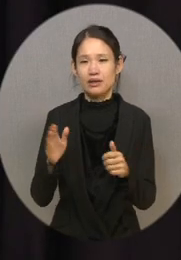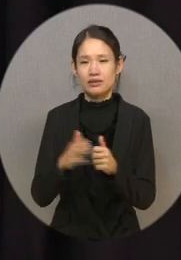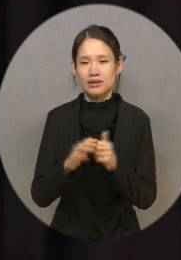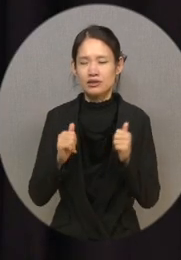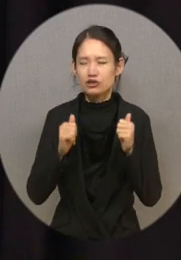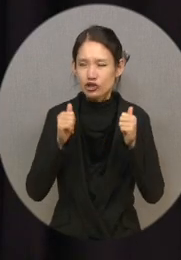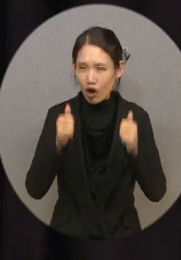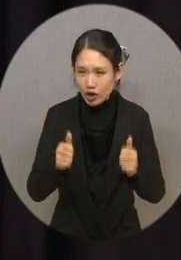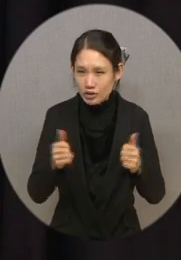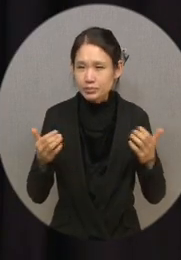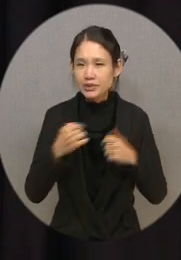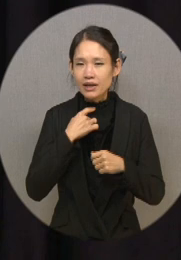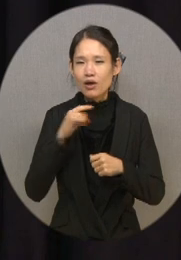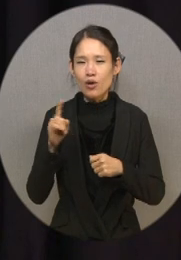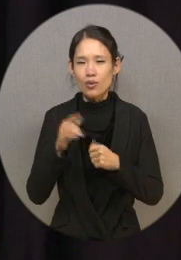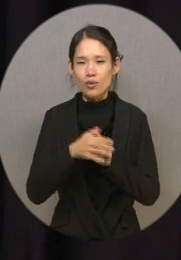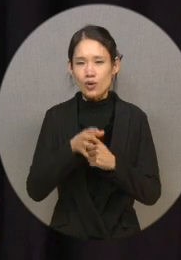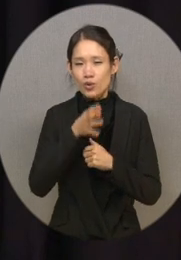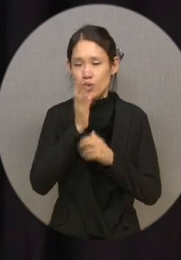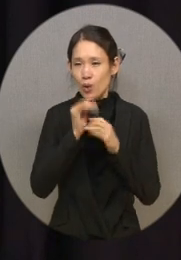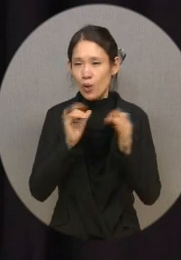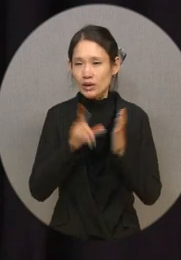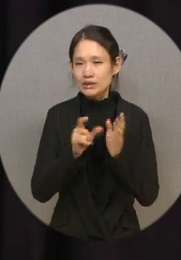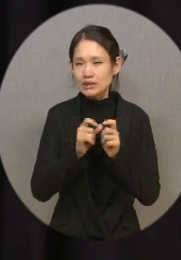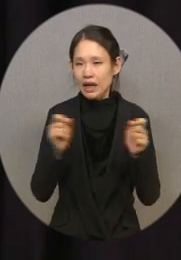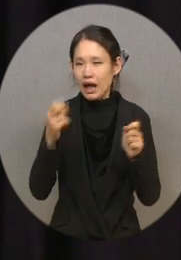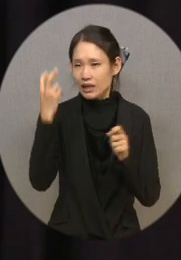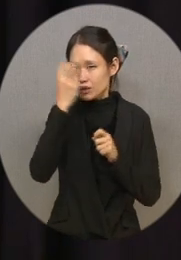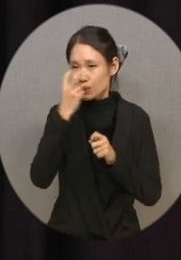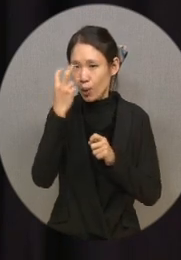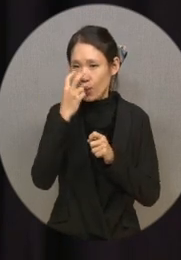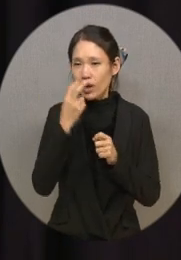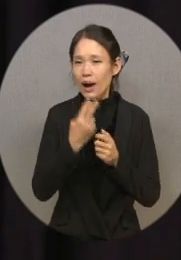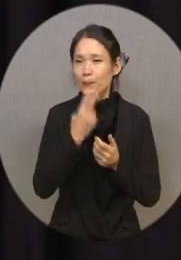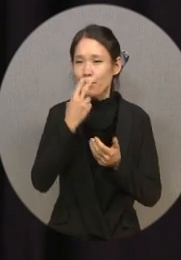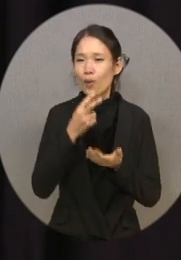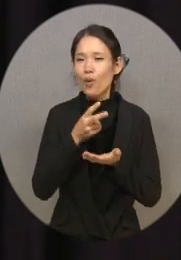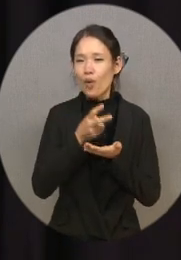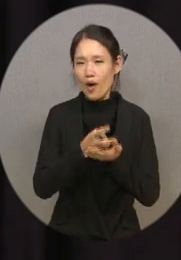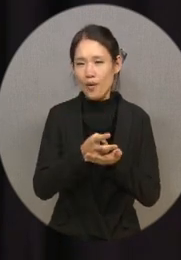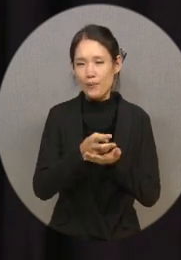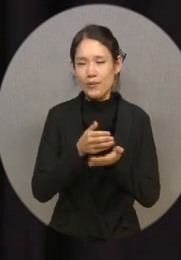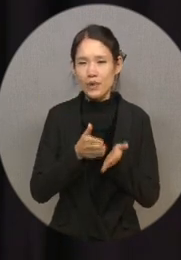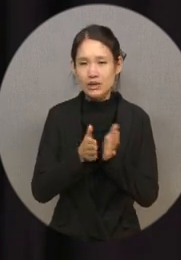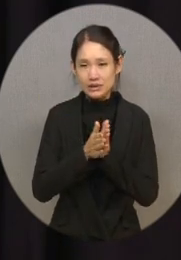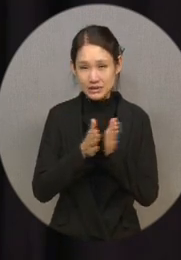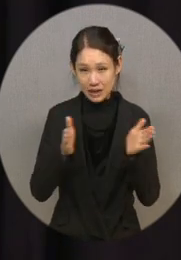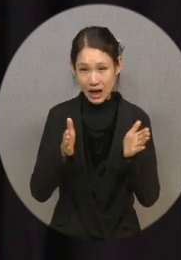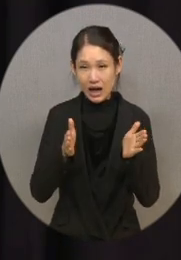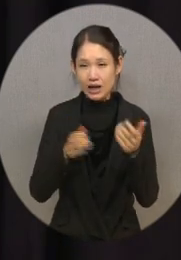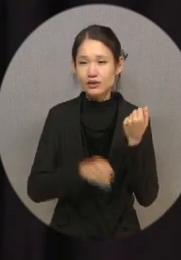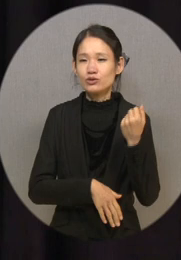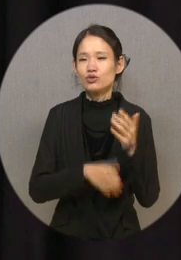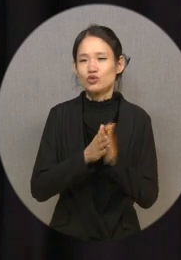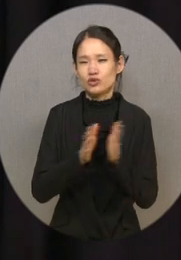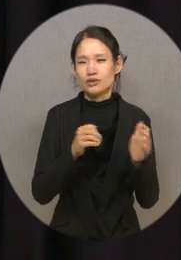거는 뭐냐면 노인 장기 요양 보험 제도가 실시를 하게 기틀을